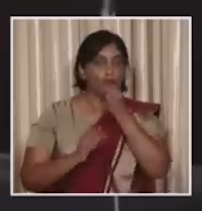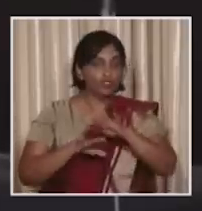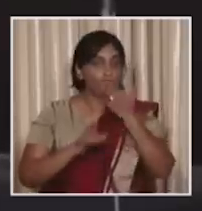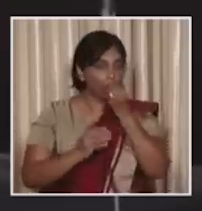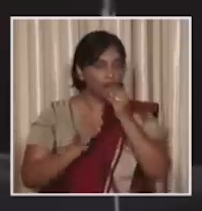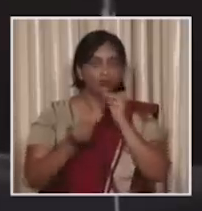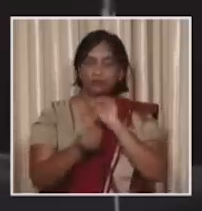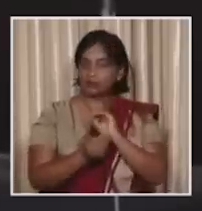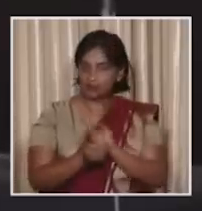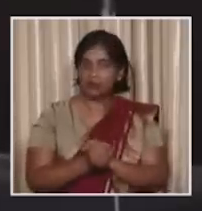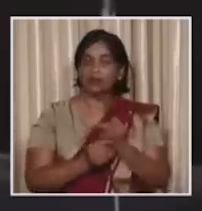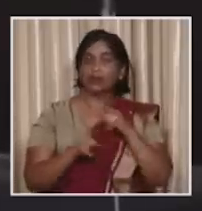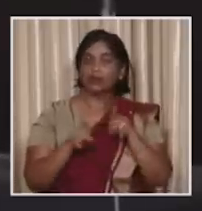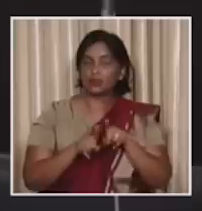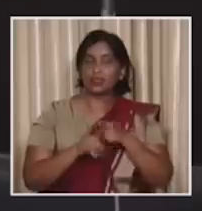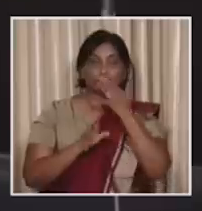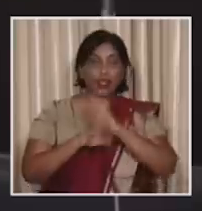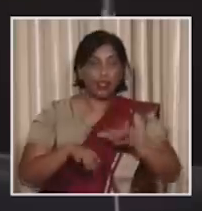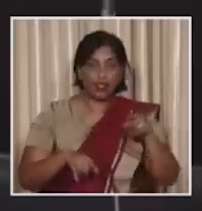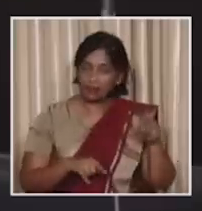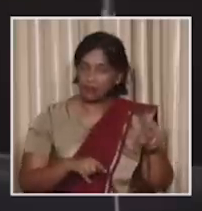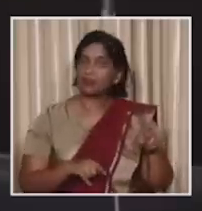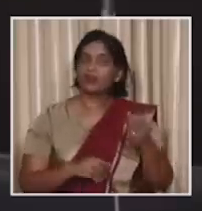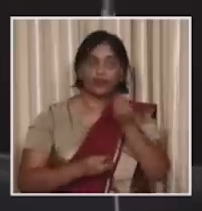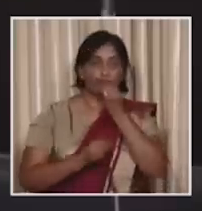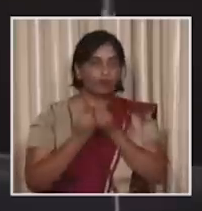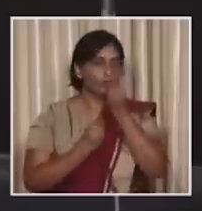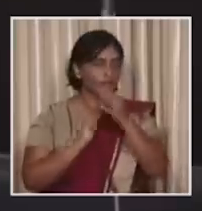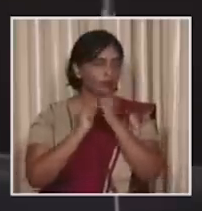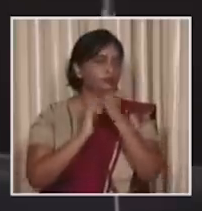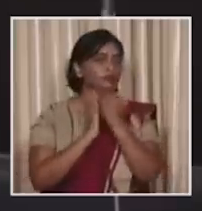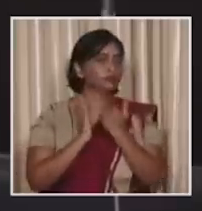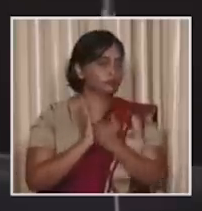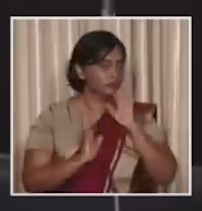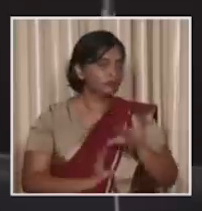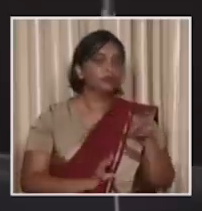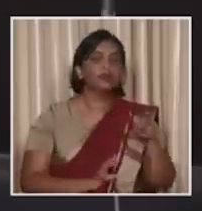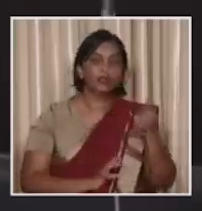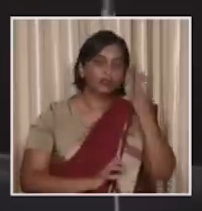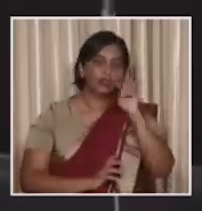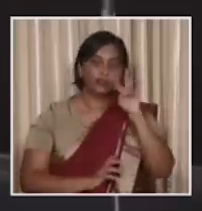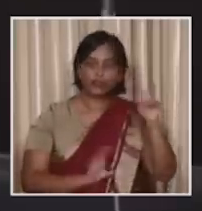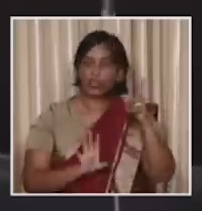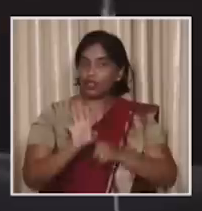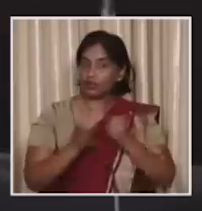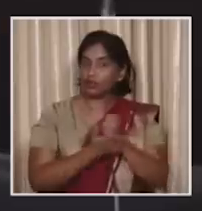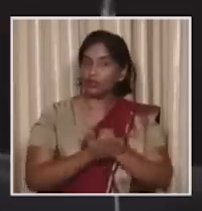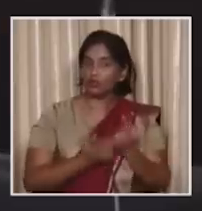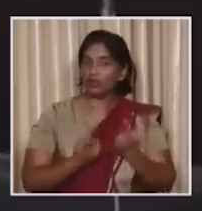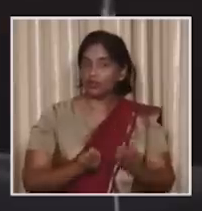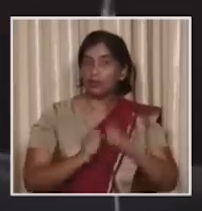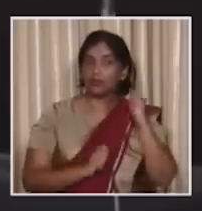වැඩසටහන යටතේ පාසල් සිසුන් සඳහා ආහාර ලබා දීමේ වැඩසටහන සඳහා 2022 වර්ෂයේ සියලු හිඟ